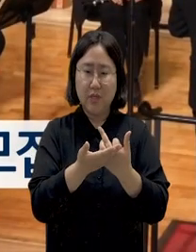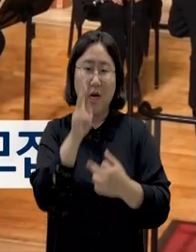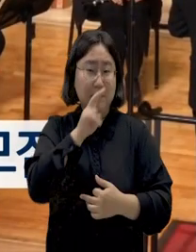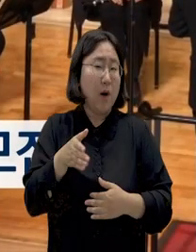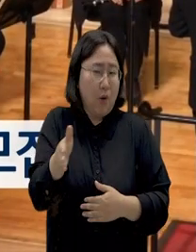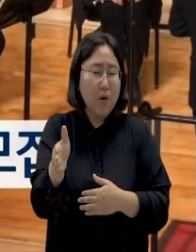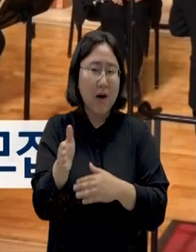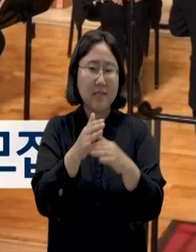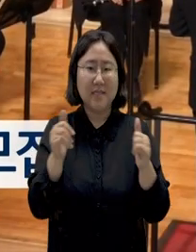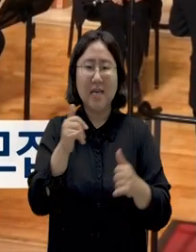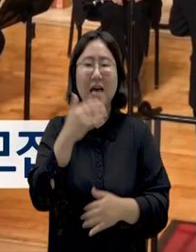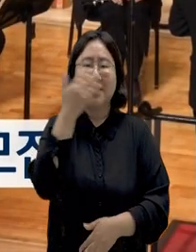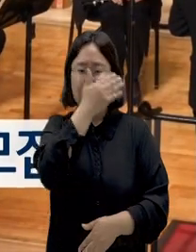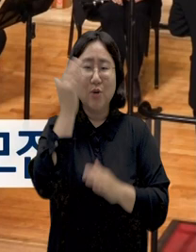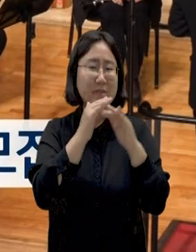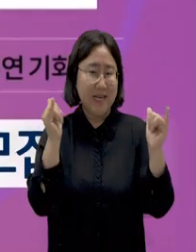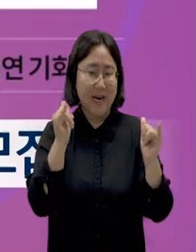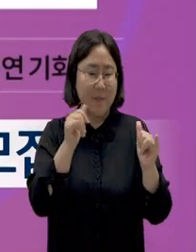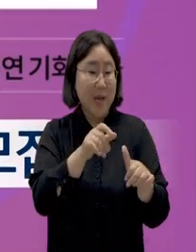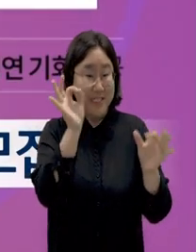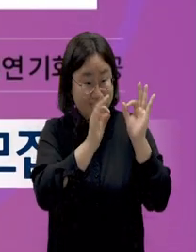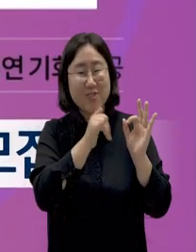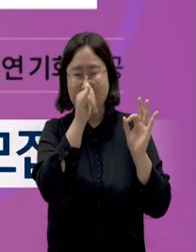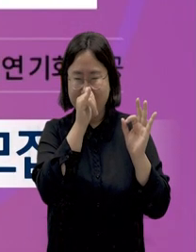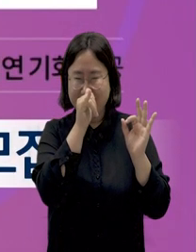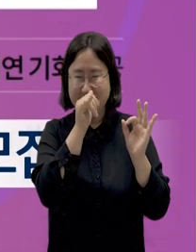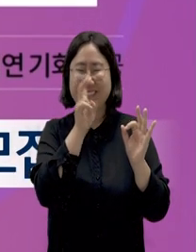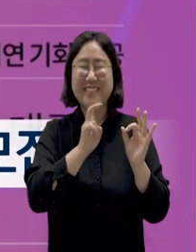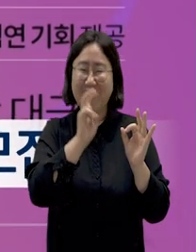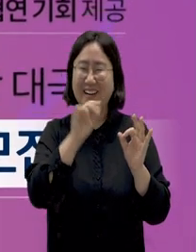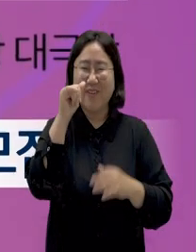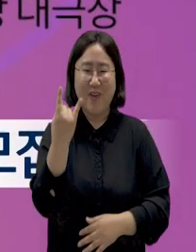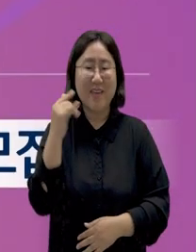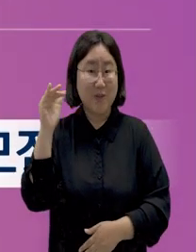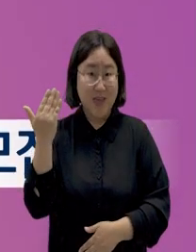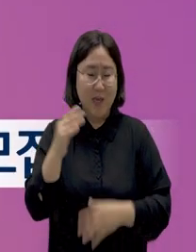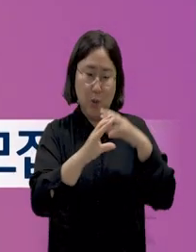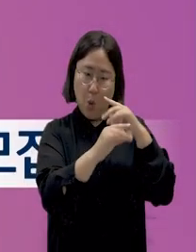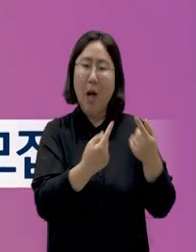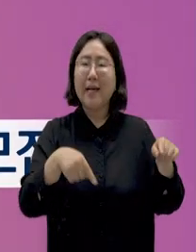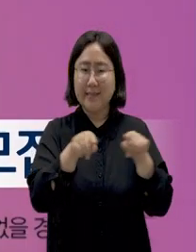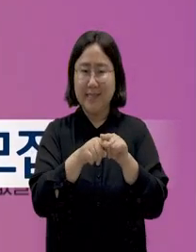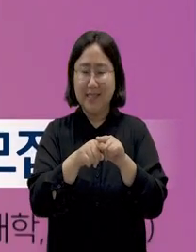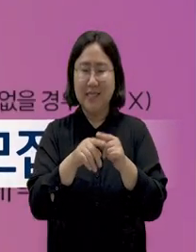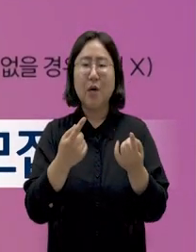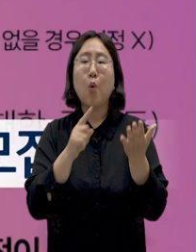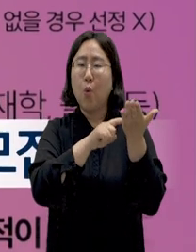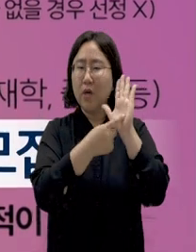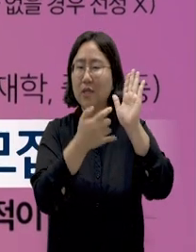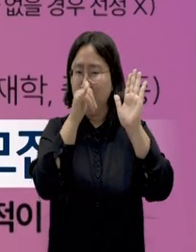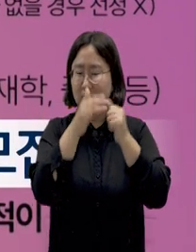클래식을 공부하는 젊은 연주자를 발굴하는 신인 음악회로 서귀포 관악단과 협연할 수 있는 기회를